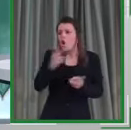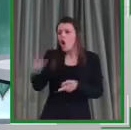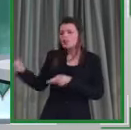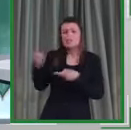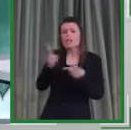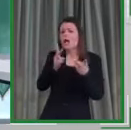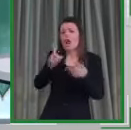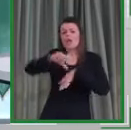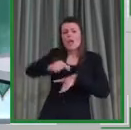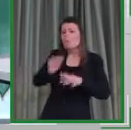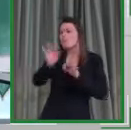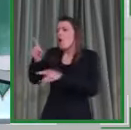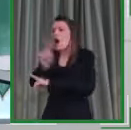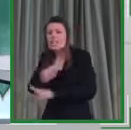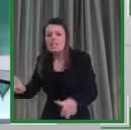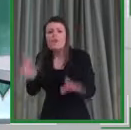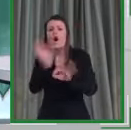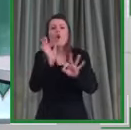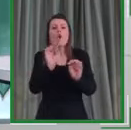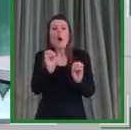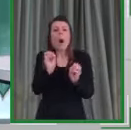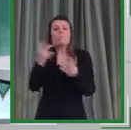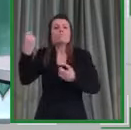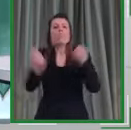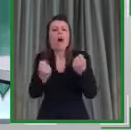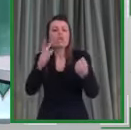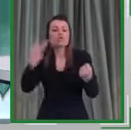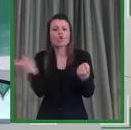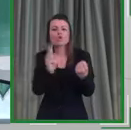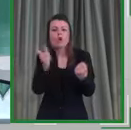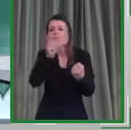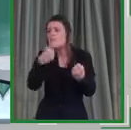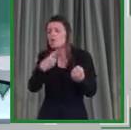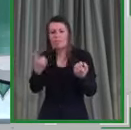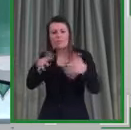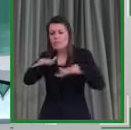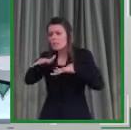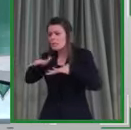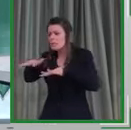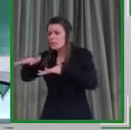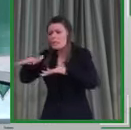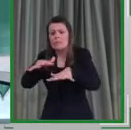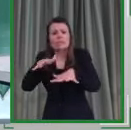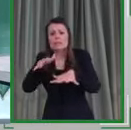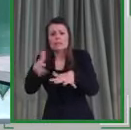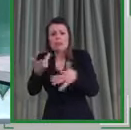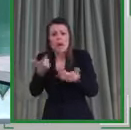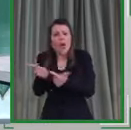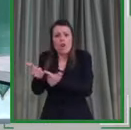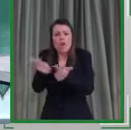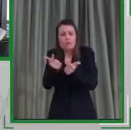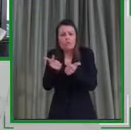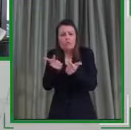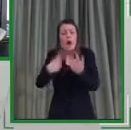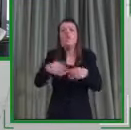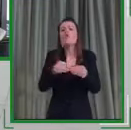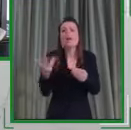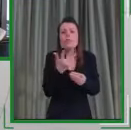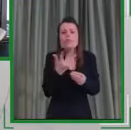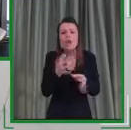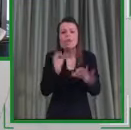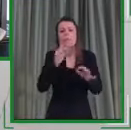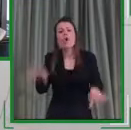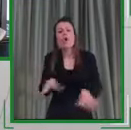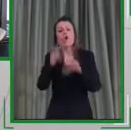perché il sistema era totalmente imballato e allora noi abbiamo iniziato a spostare pazienti collocandoli dove